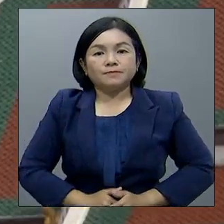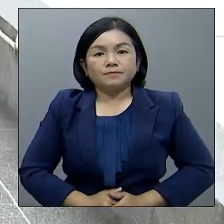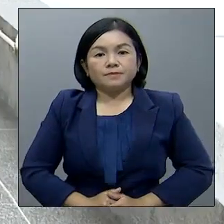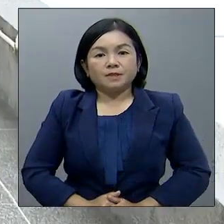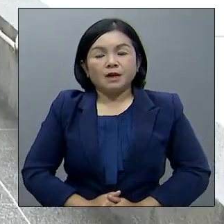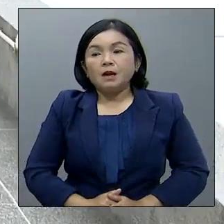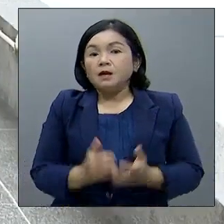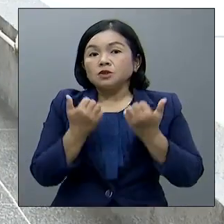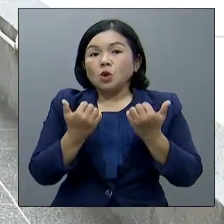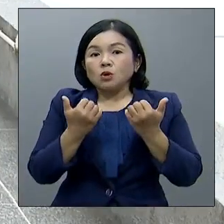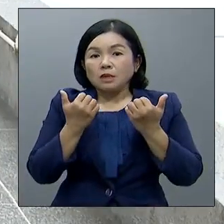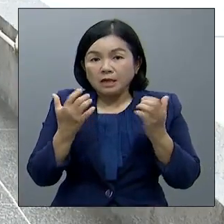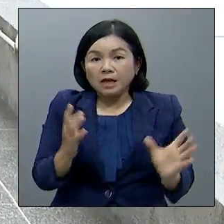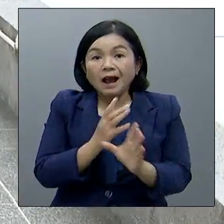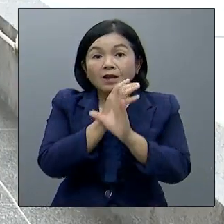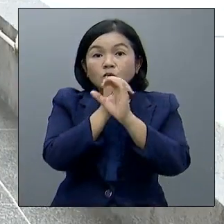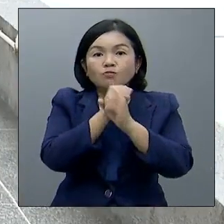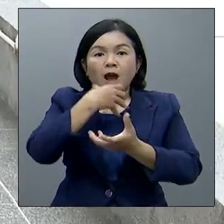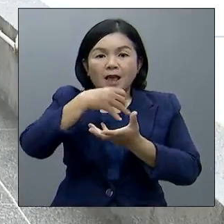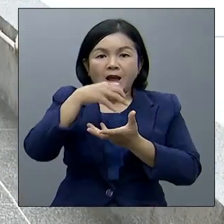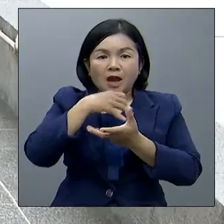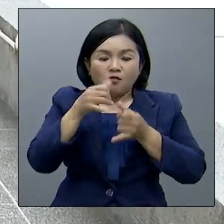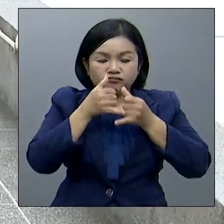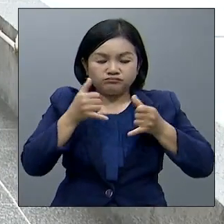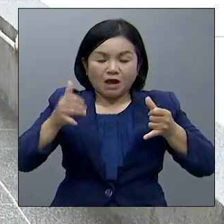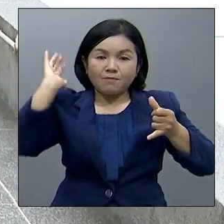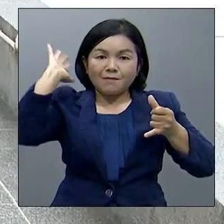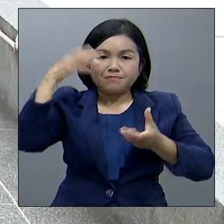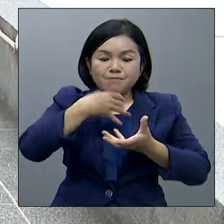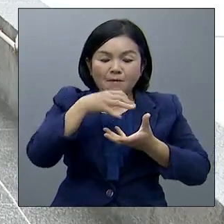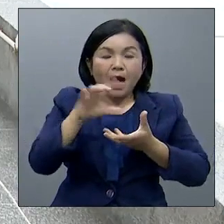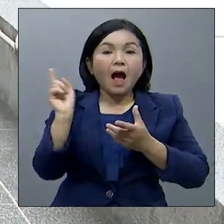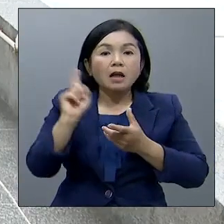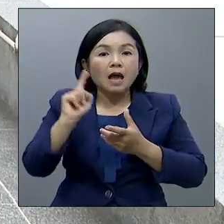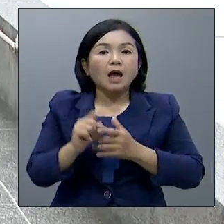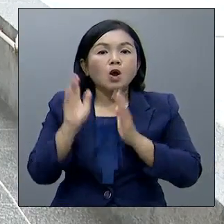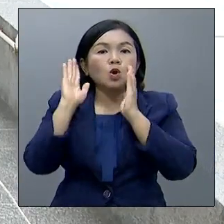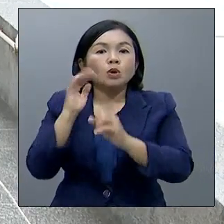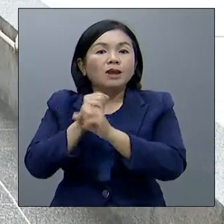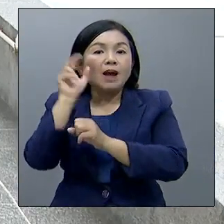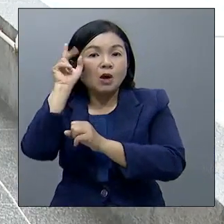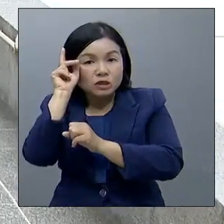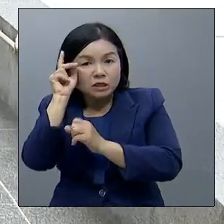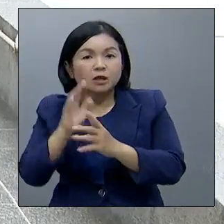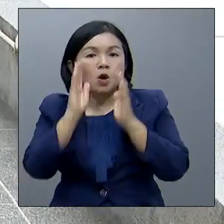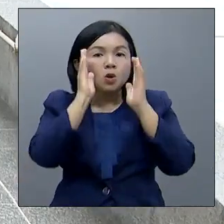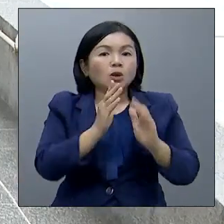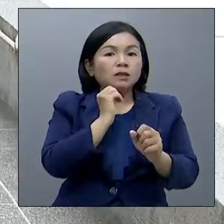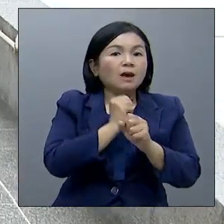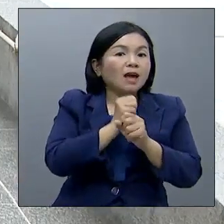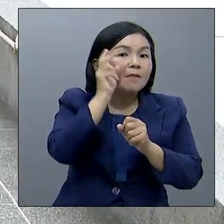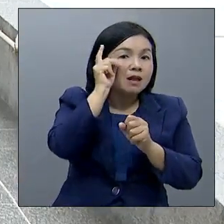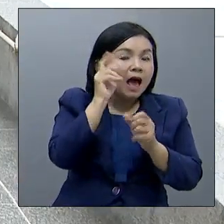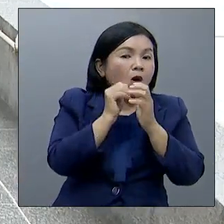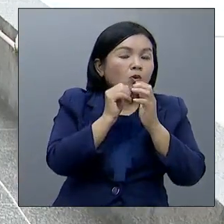สำหรับการแถลงข่าวในครั้งนี้นะคะมีทีมสื่อมวลชนจากประเทศจีนและเมียนมาเนี่ยมาร่วมฟังการแถลงข่าวด้วยค่ะใน